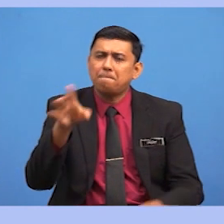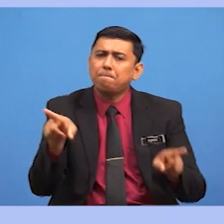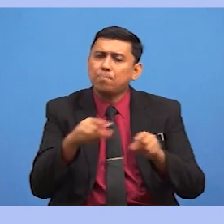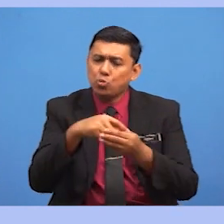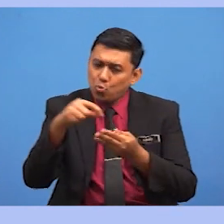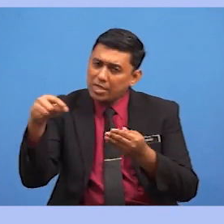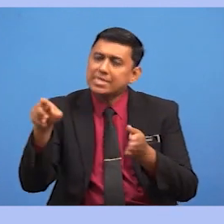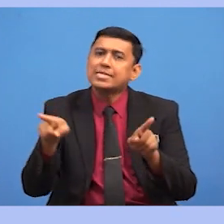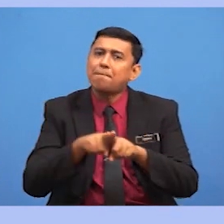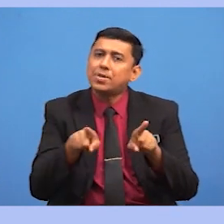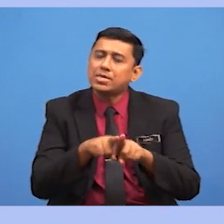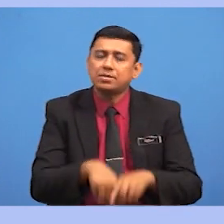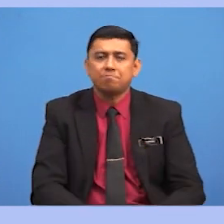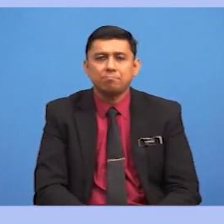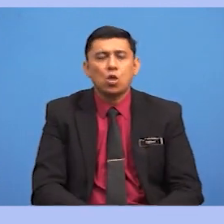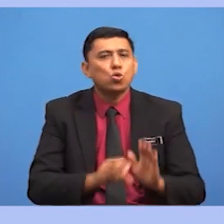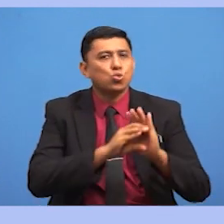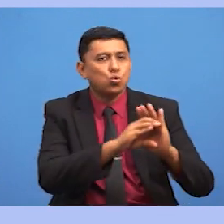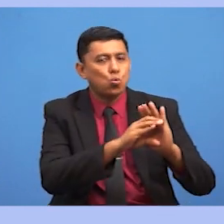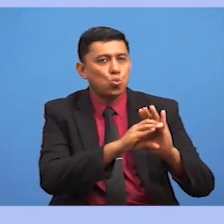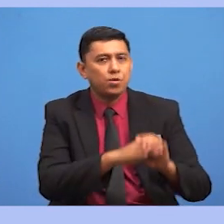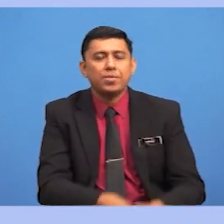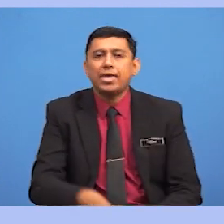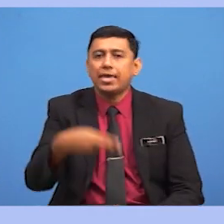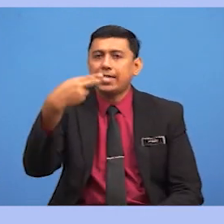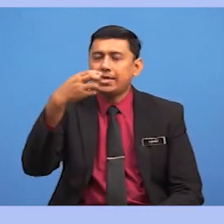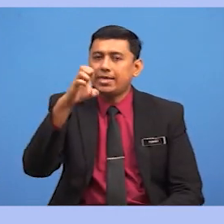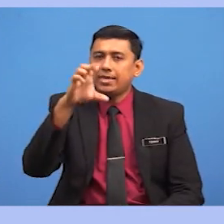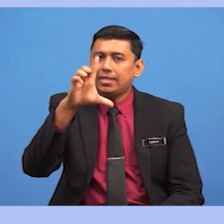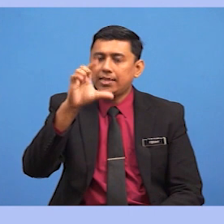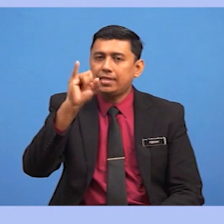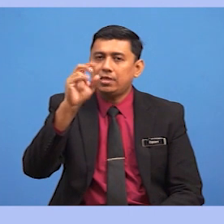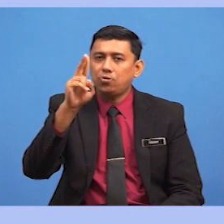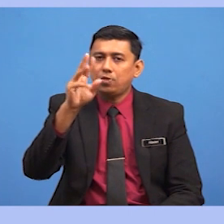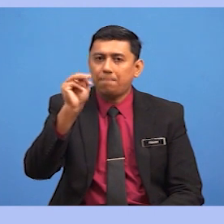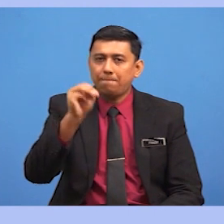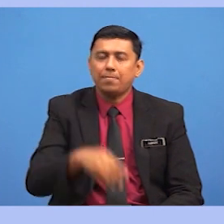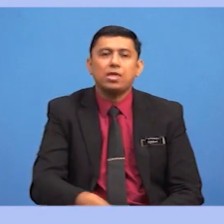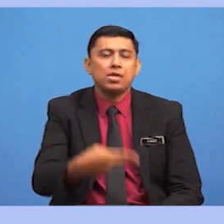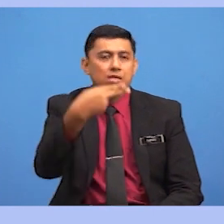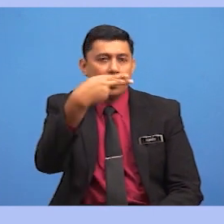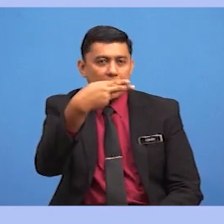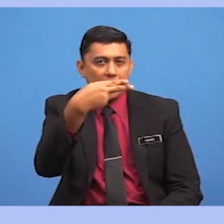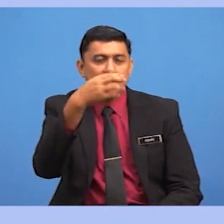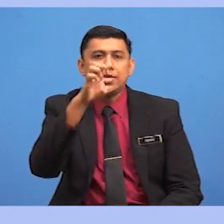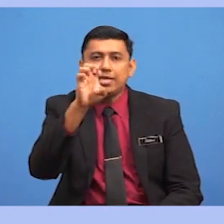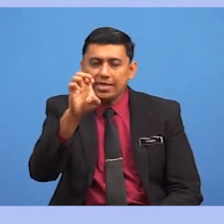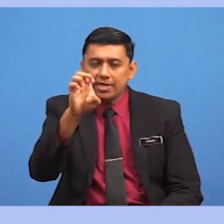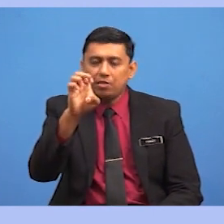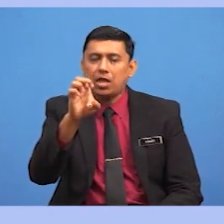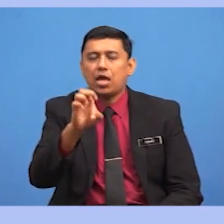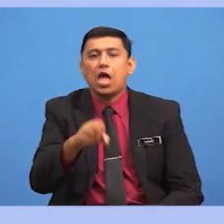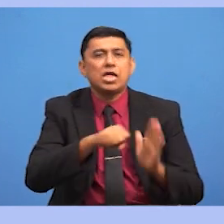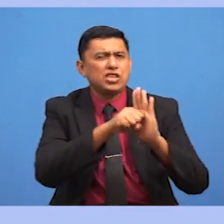bersama. Sebagai contoh, unsur helium. He adalah simbol bagi unsur